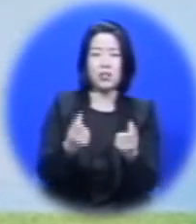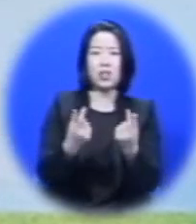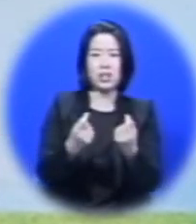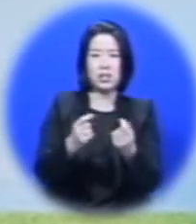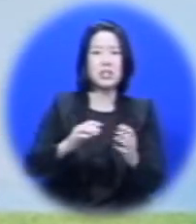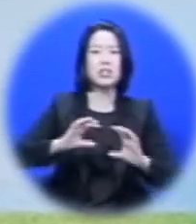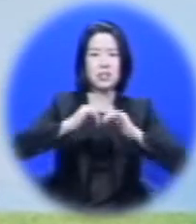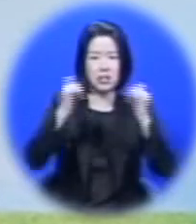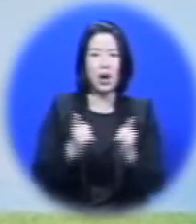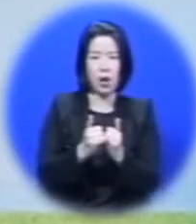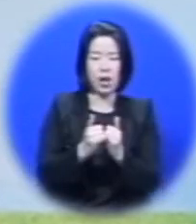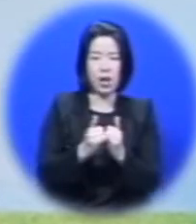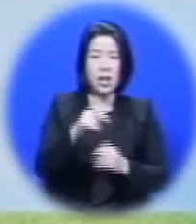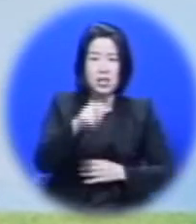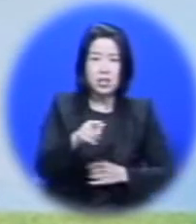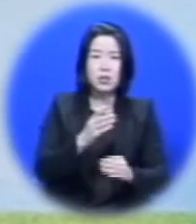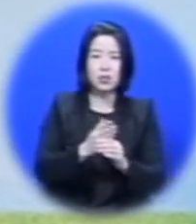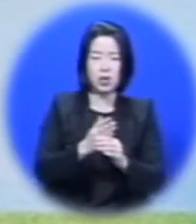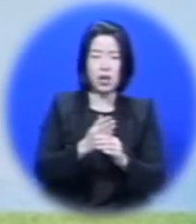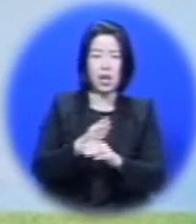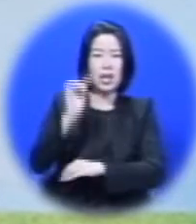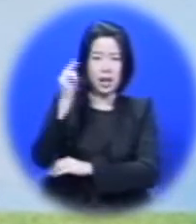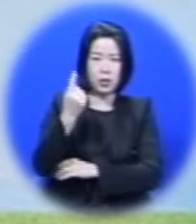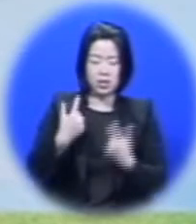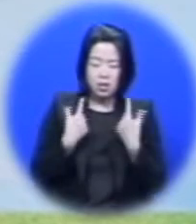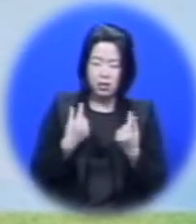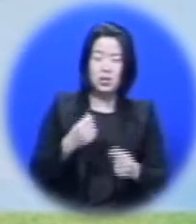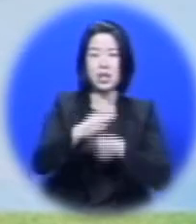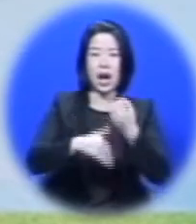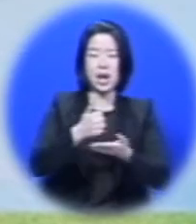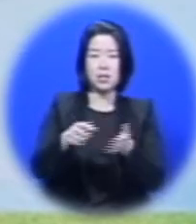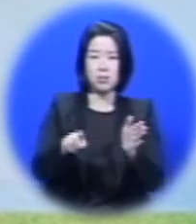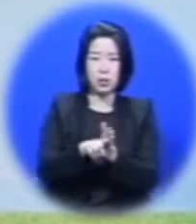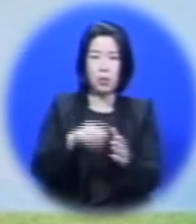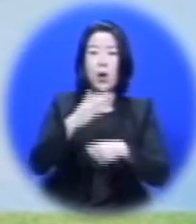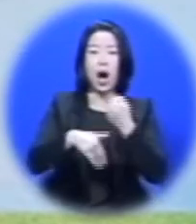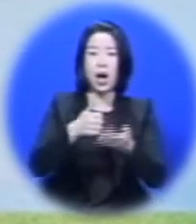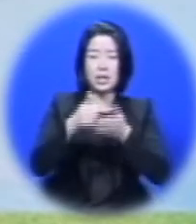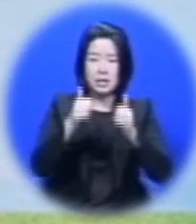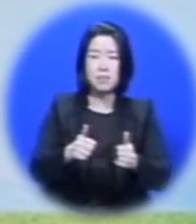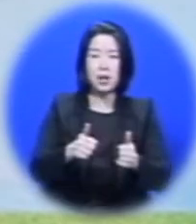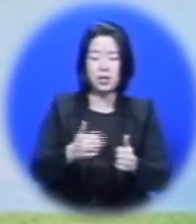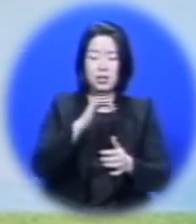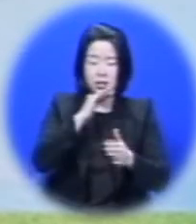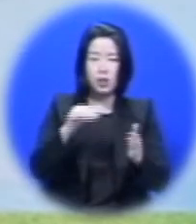사회예요. 그런데도 다윗은 여전히 하나님을 믿고 하나님의 심판을 믿고